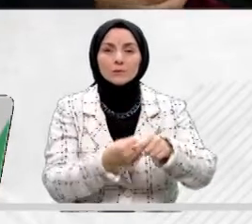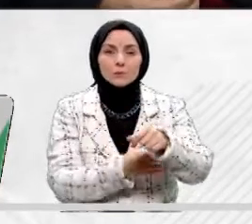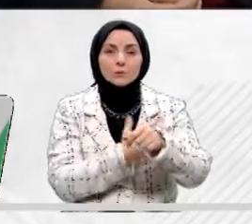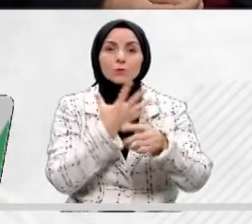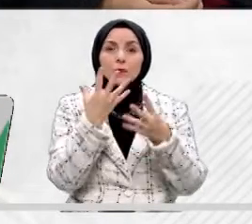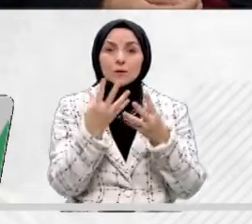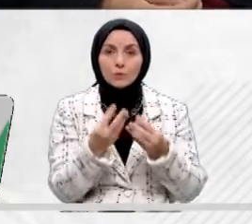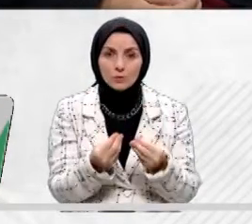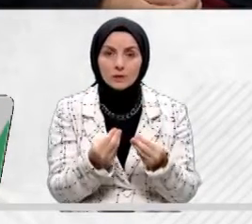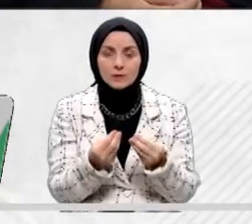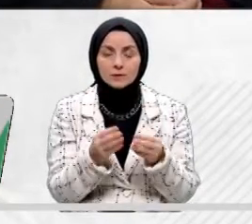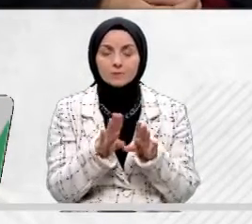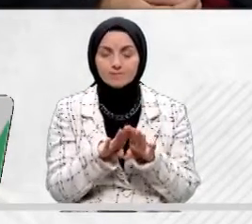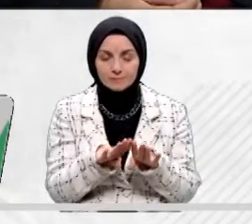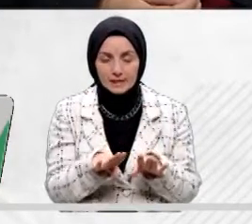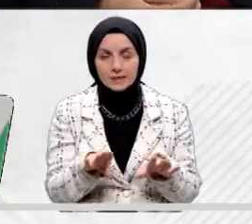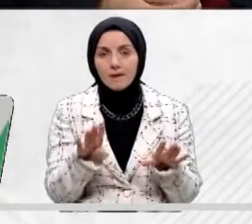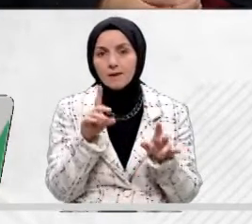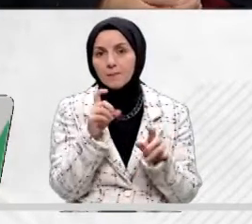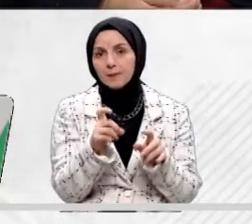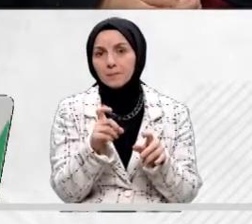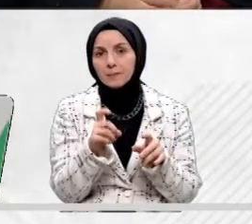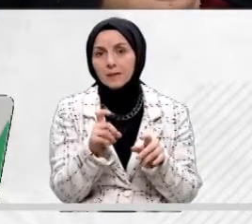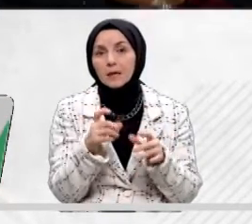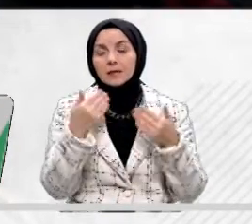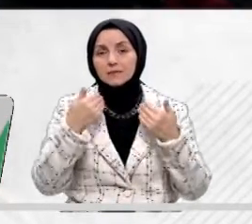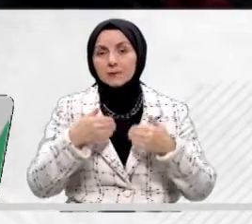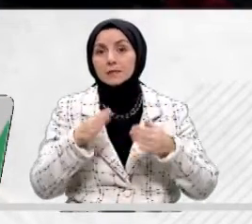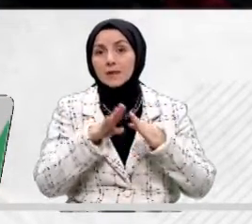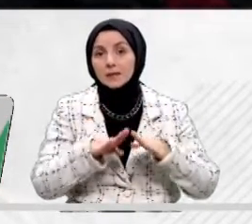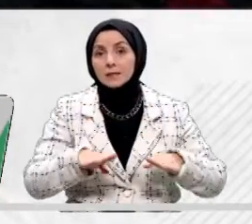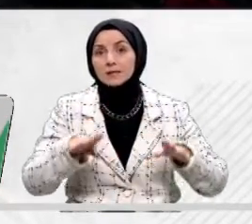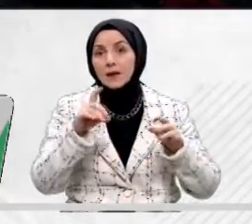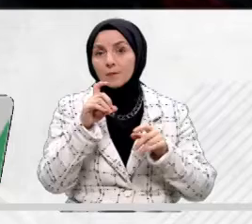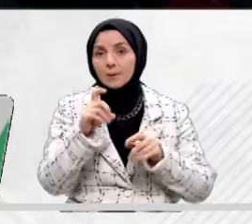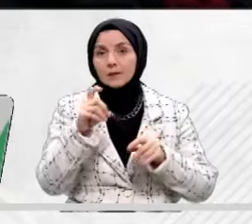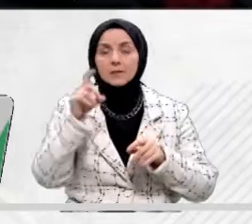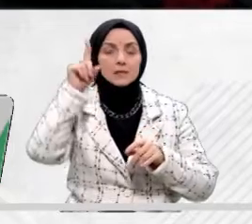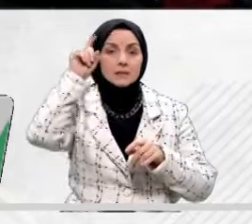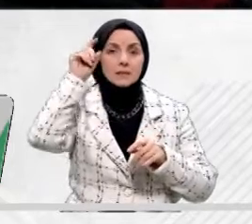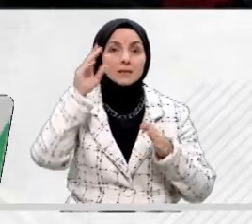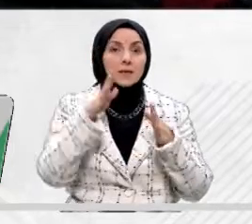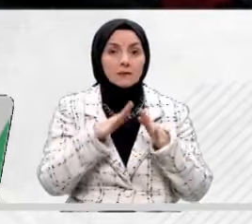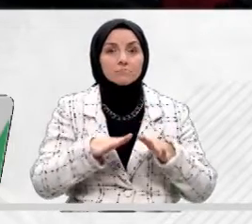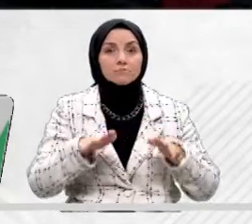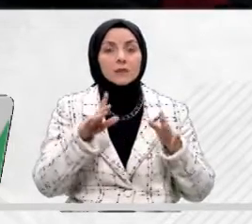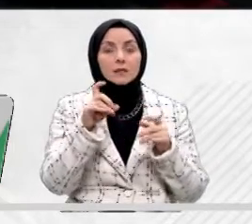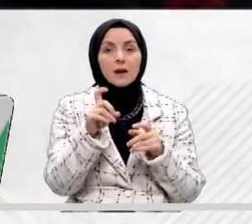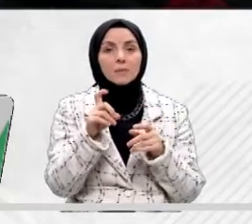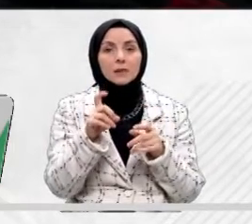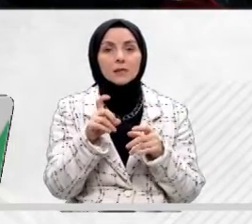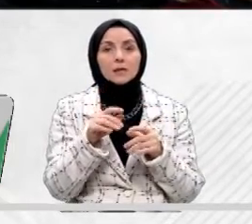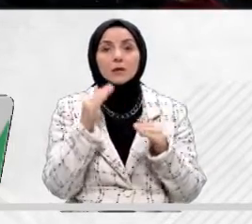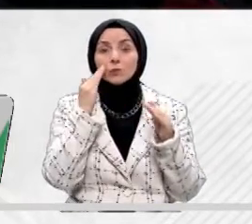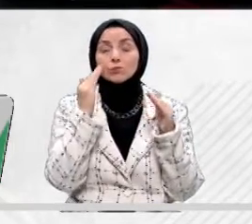zihinsel anlamda yeterli Fiziksel anlamda yeterli boy ve kilosu sınıfa uygun zihinsel yapısı yani zeka